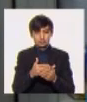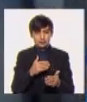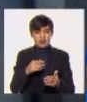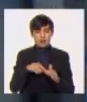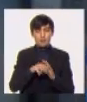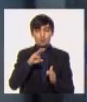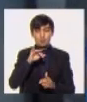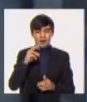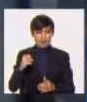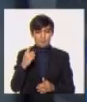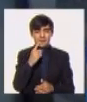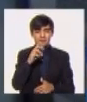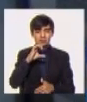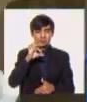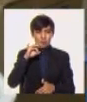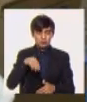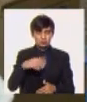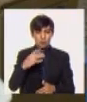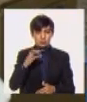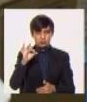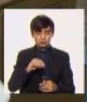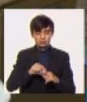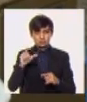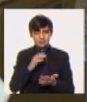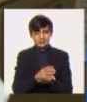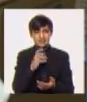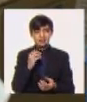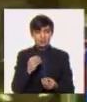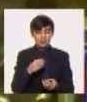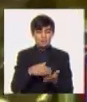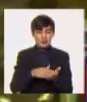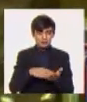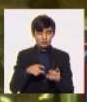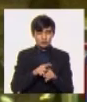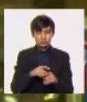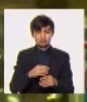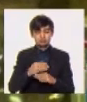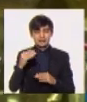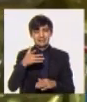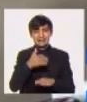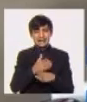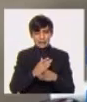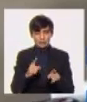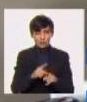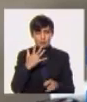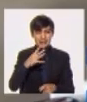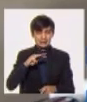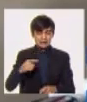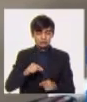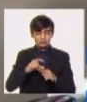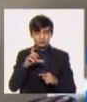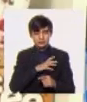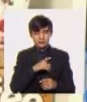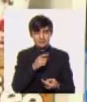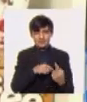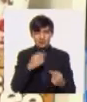ұн бағасы да бірден 40%-ға өскен. Ол аздай бүгіннен бастап ас атасы нан 5 теңгеге қымбаттады. Дүкен иелері ауыл